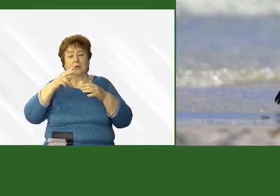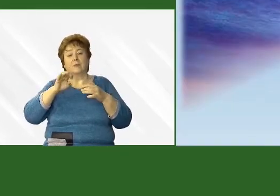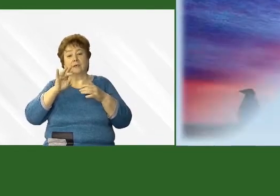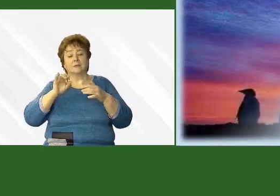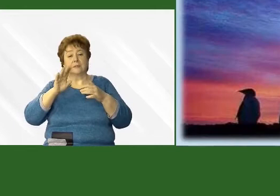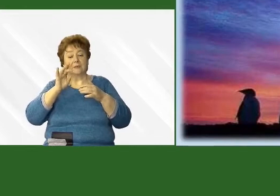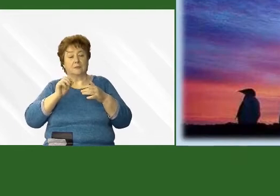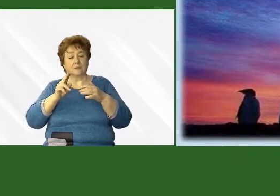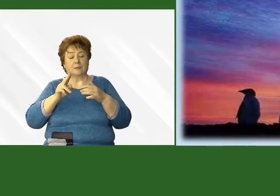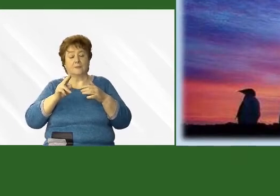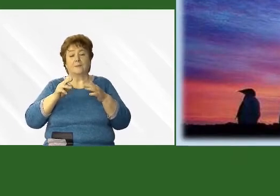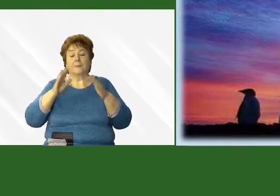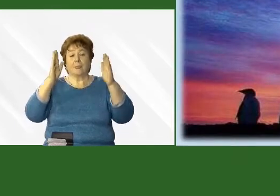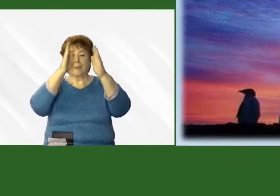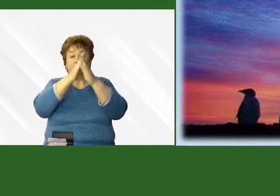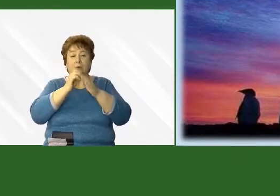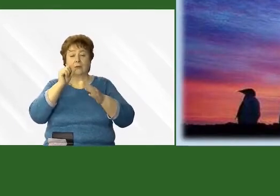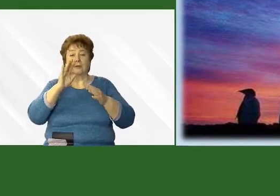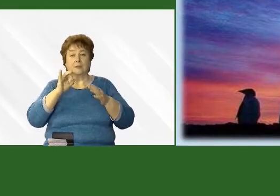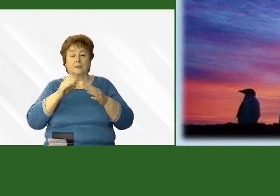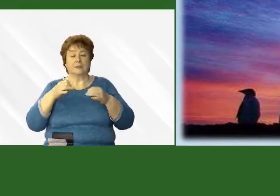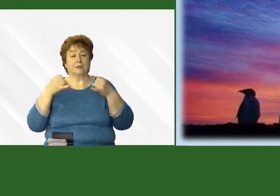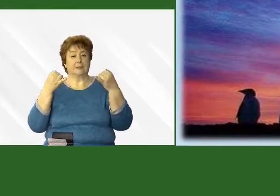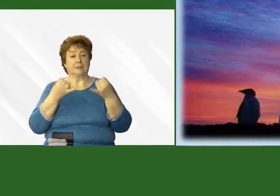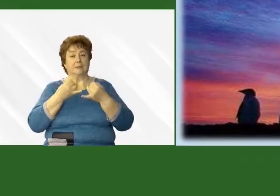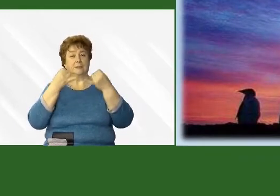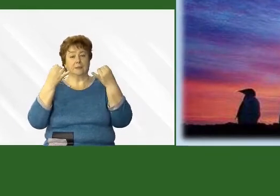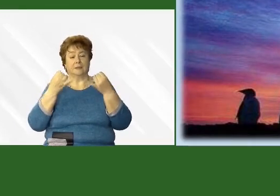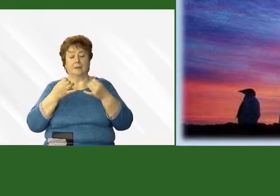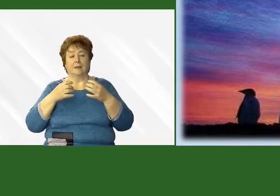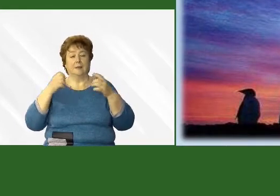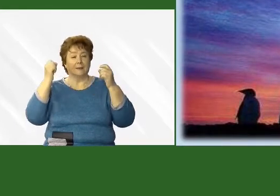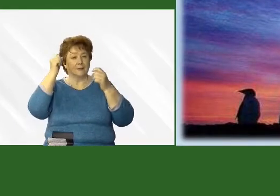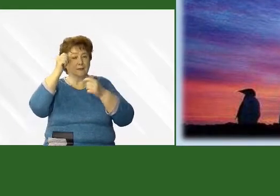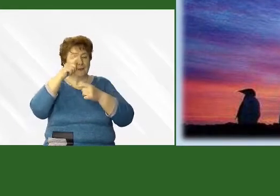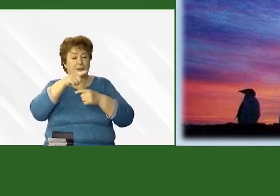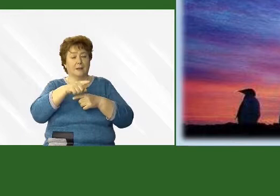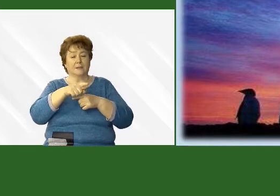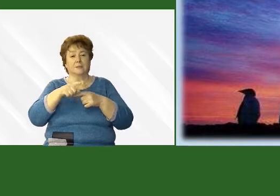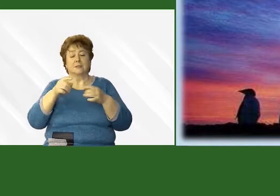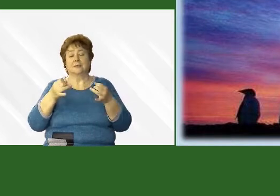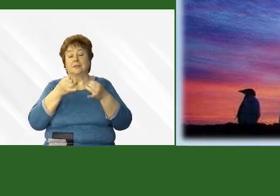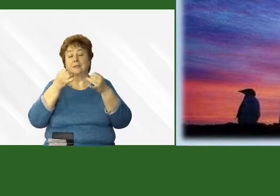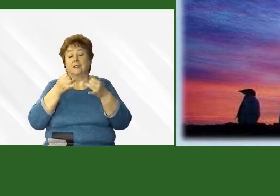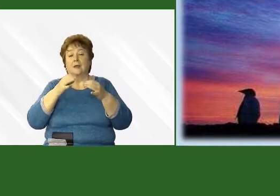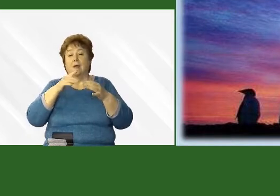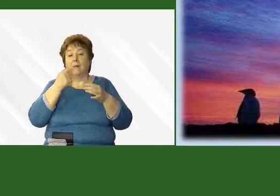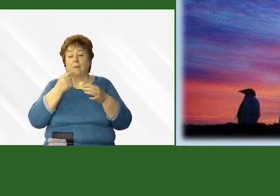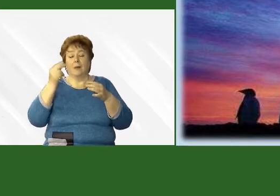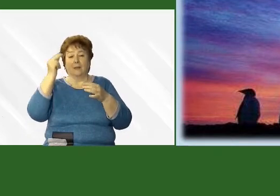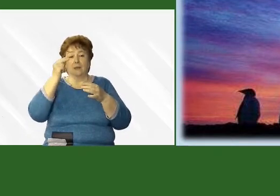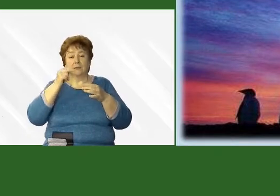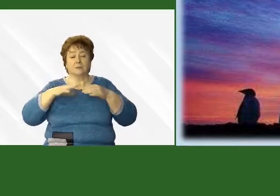материк. Природа Антарктиды завораживающая и в то же время загадочная. Это самый малоизученный